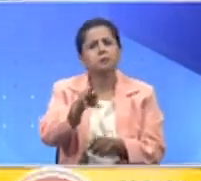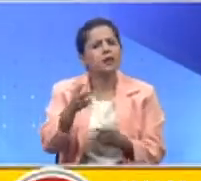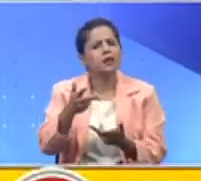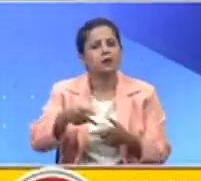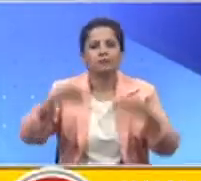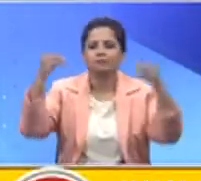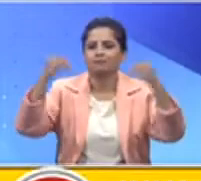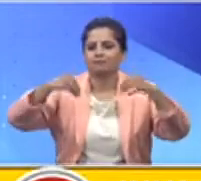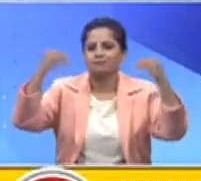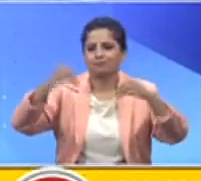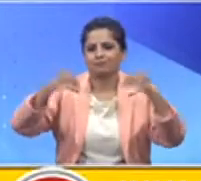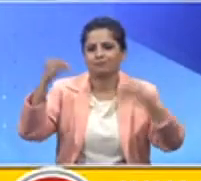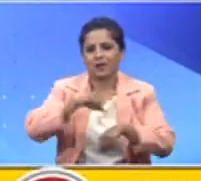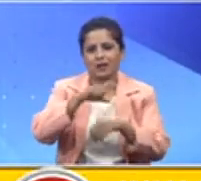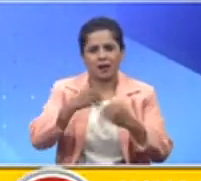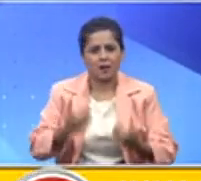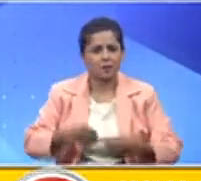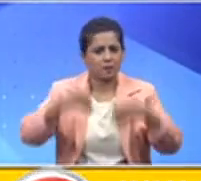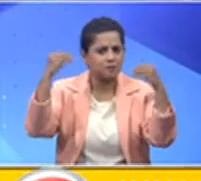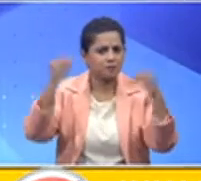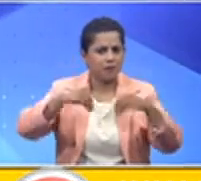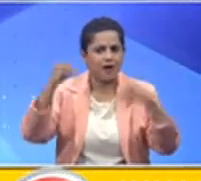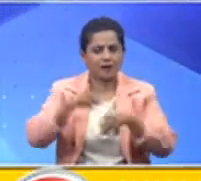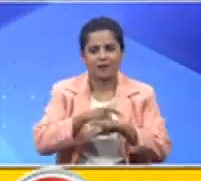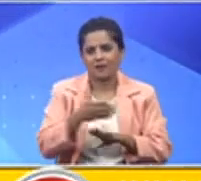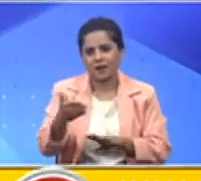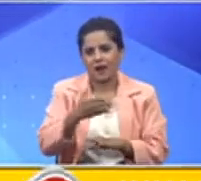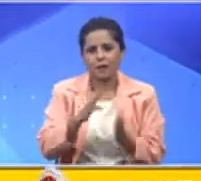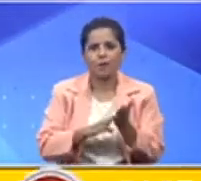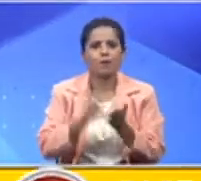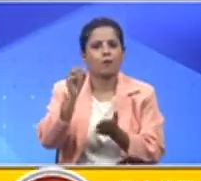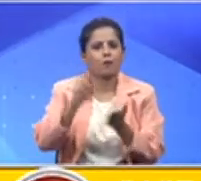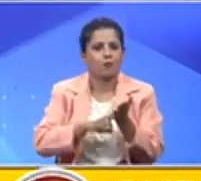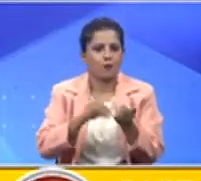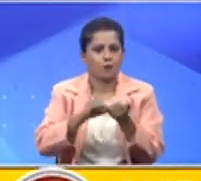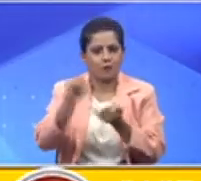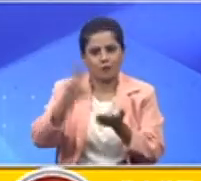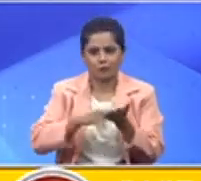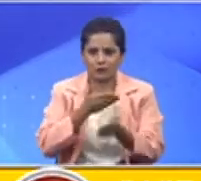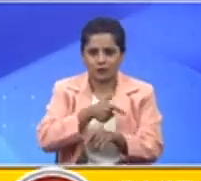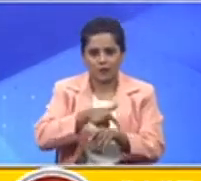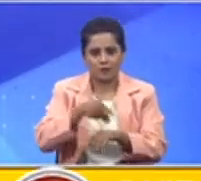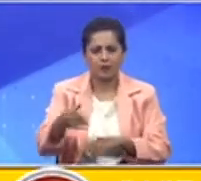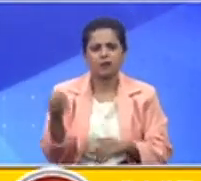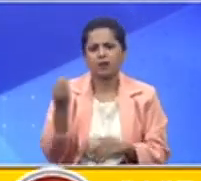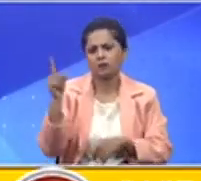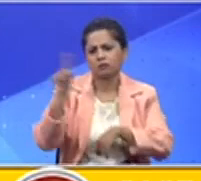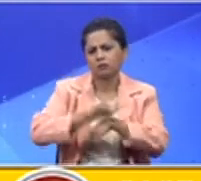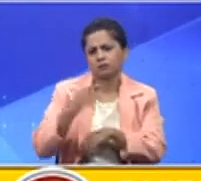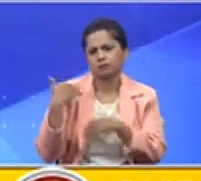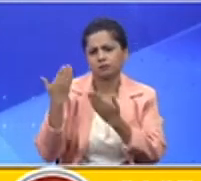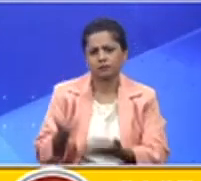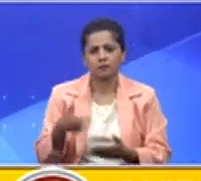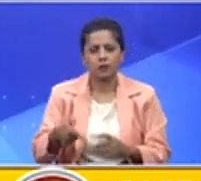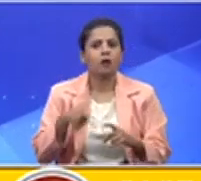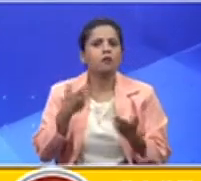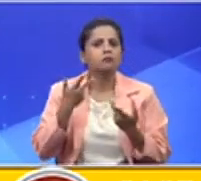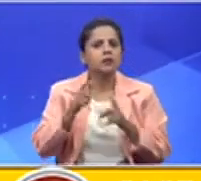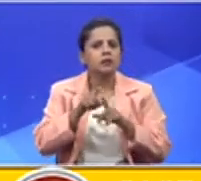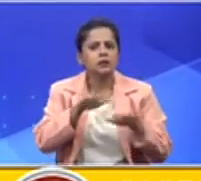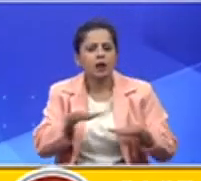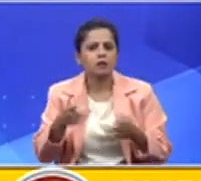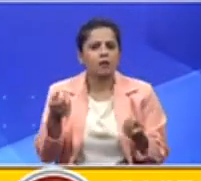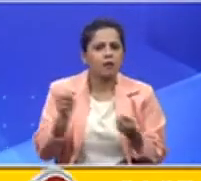महिना बारिश का महिना बिते कुछ दिन प्राकृतिक आपदाओं के